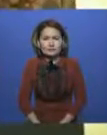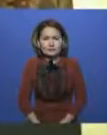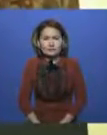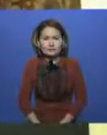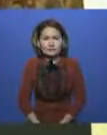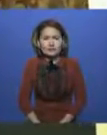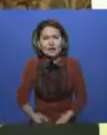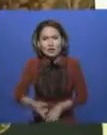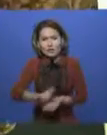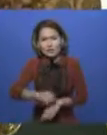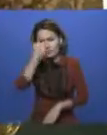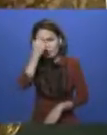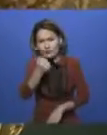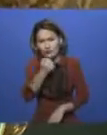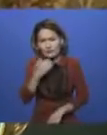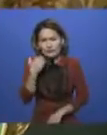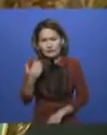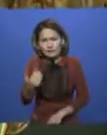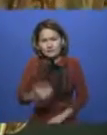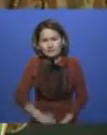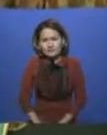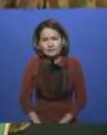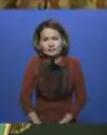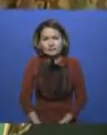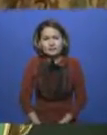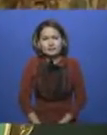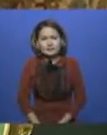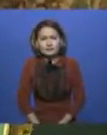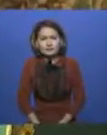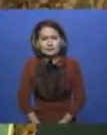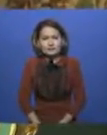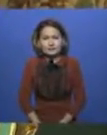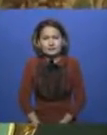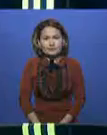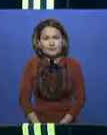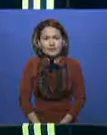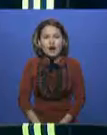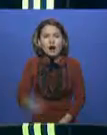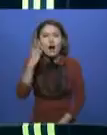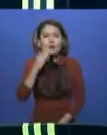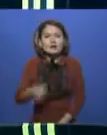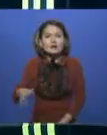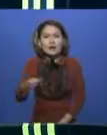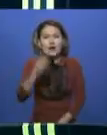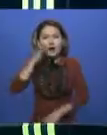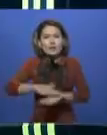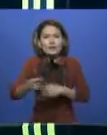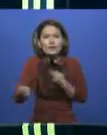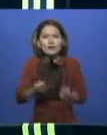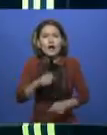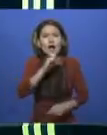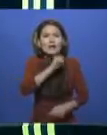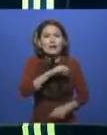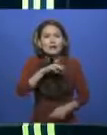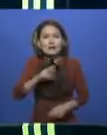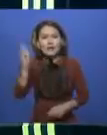очень благодарны вам. Арстан Бекенжи, Алия Сыздықова, Виталий Стапкин, Қарағанды облысынан. Алматы облысының әкімі Амандық Баталов